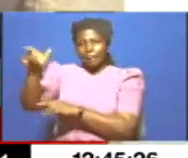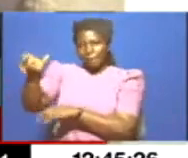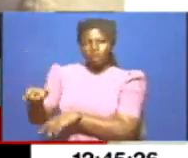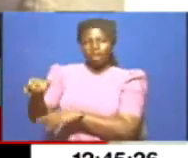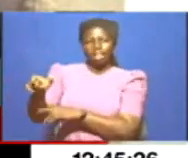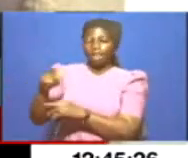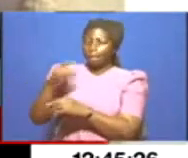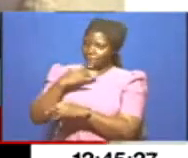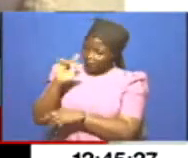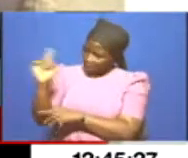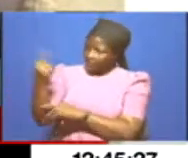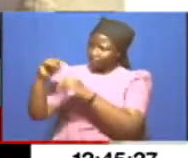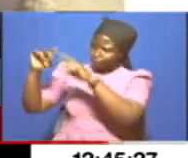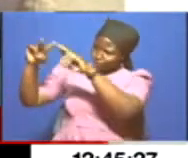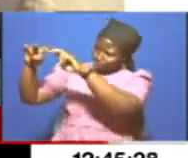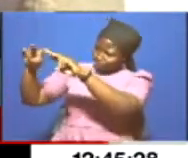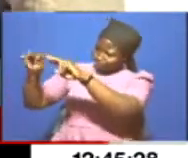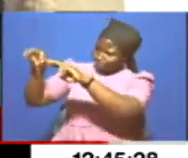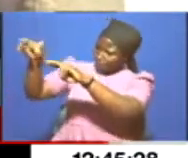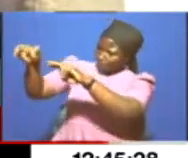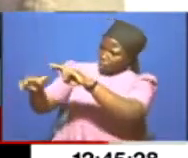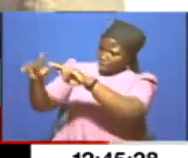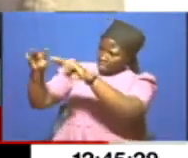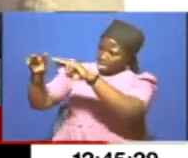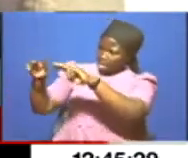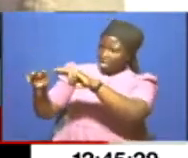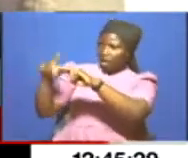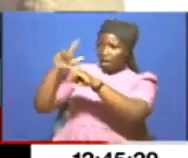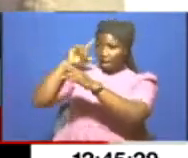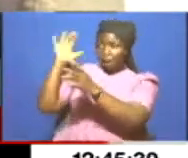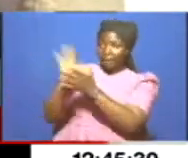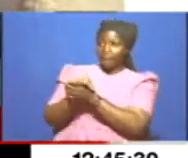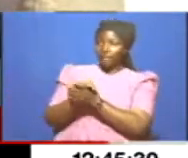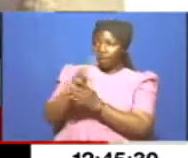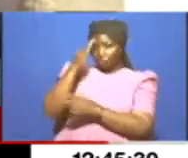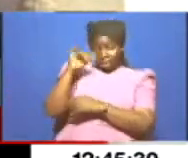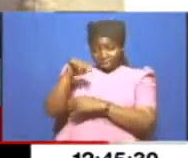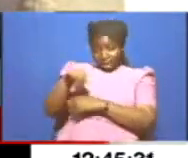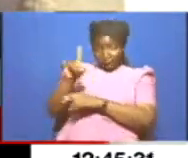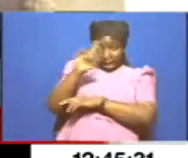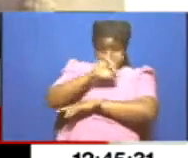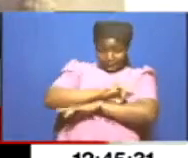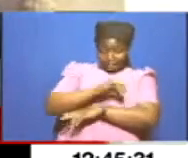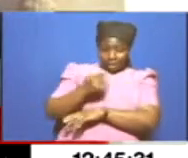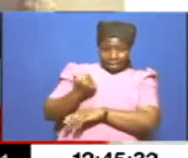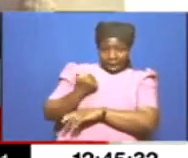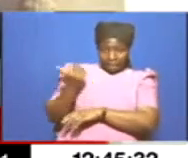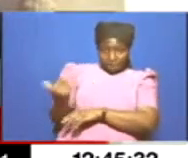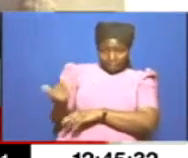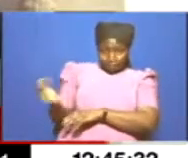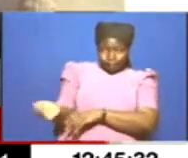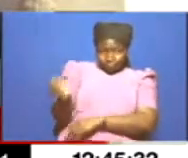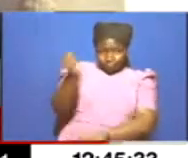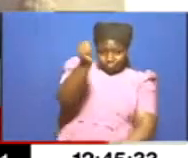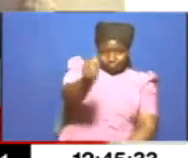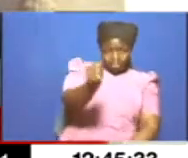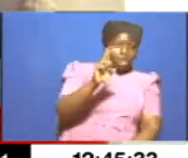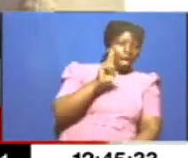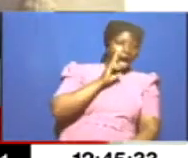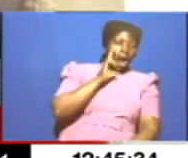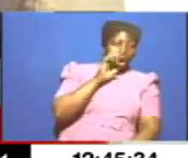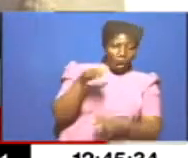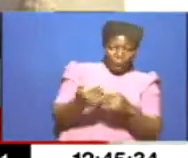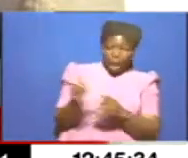umemchunguza kabisa na umemwamini. Maana siku hizi unapelekea mtoto wa kike, unampeleka kwa angoli yake ama unampeleka kwa